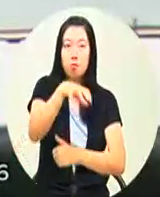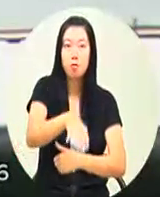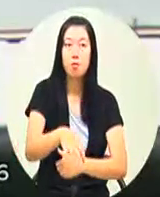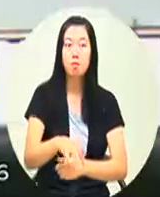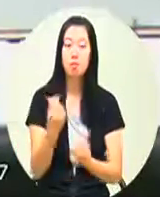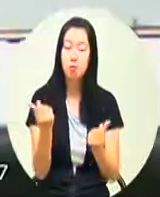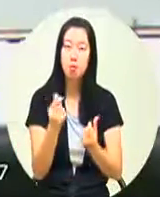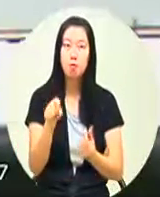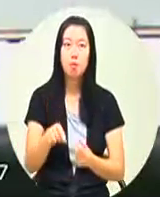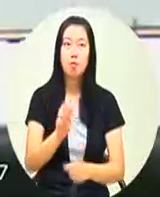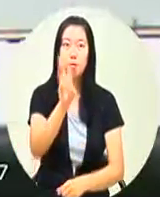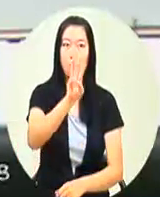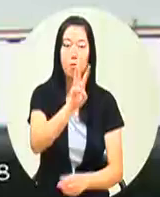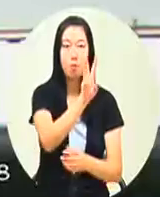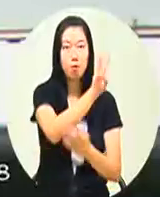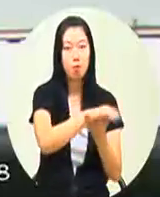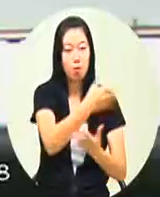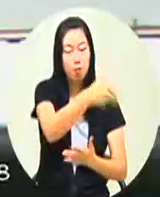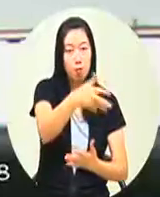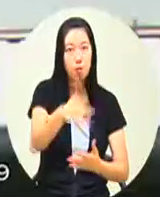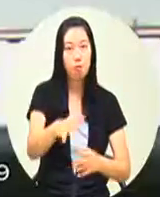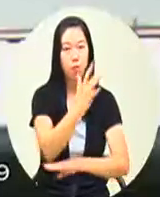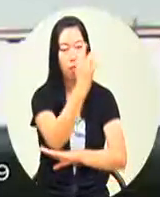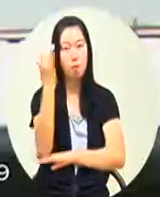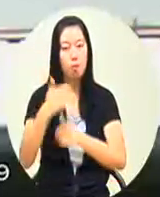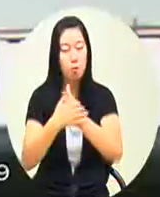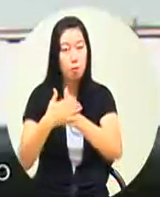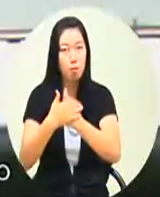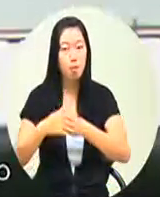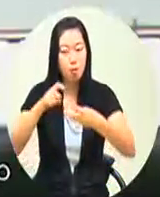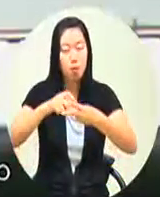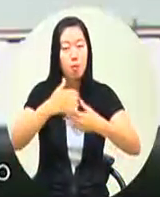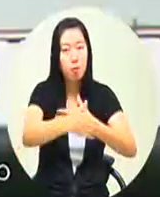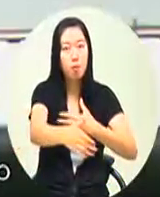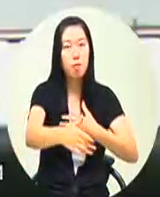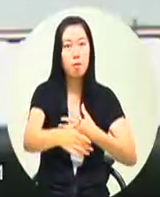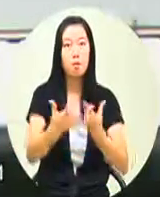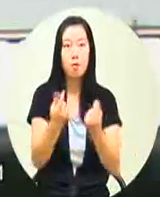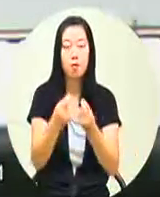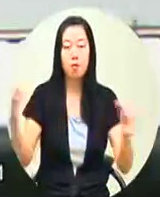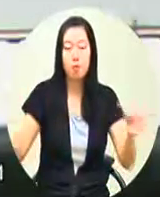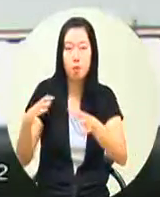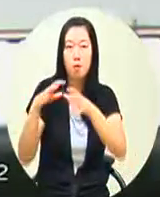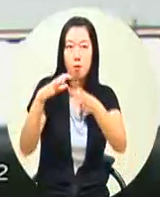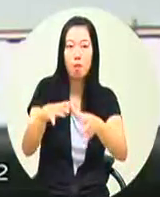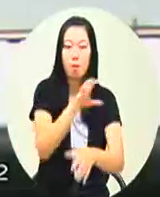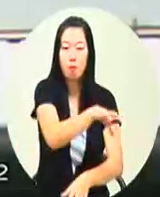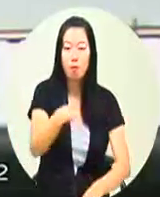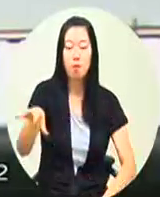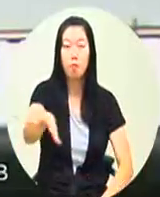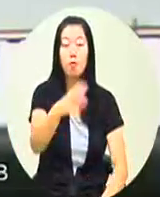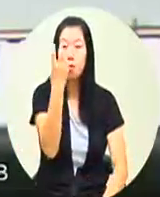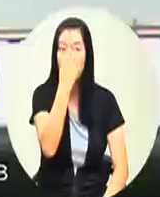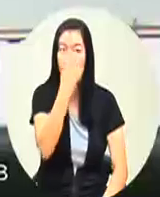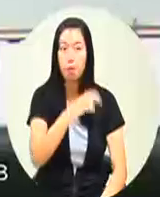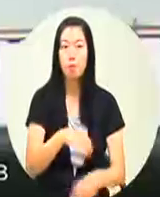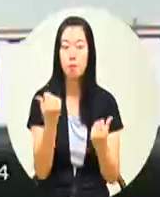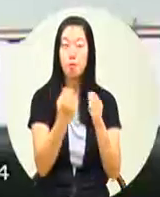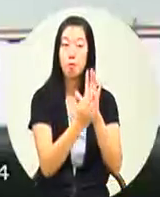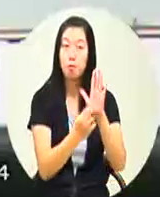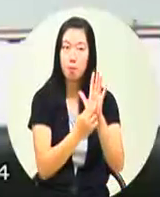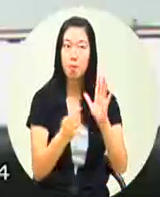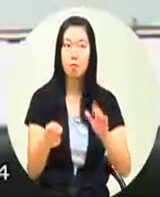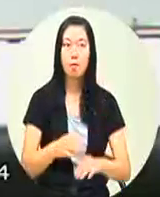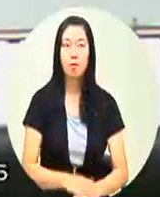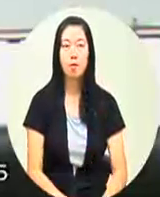关水土保持的工程，也会看了几个点啊，比如说梅山